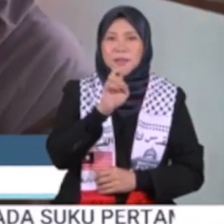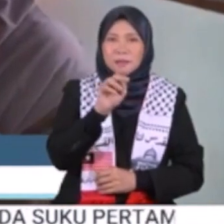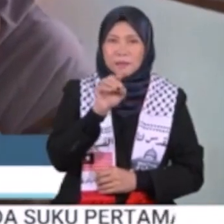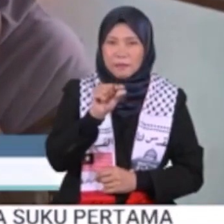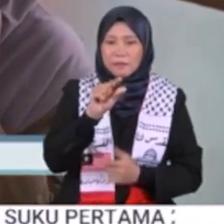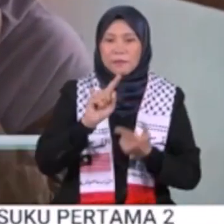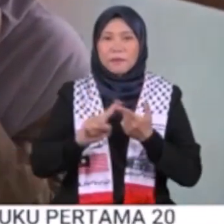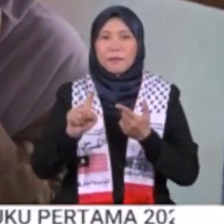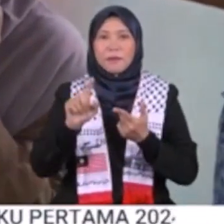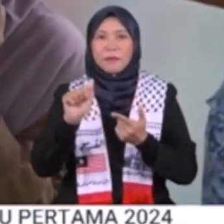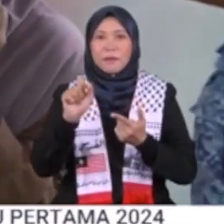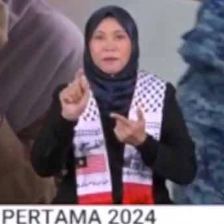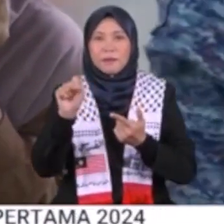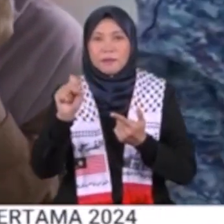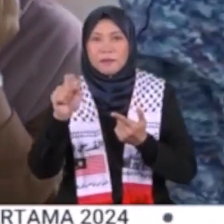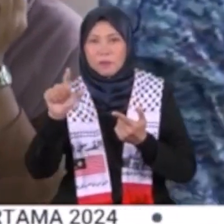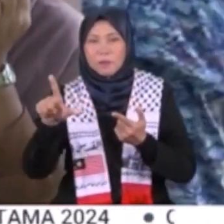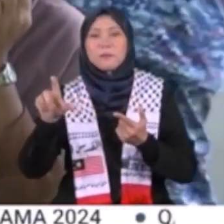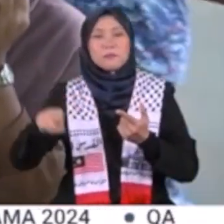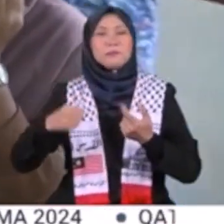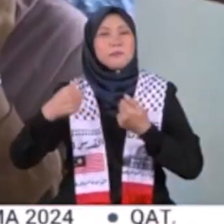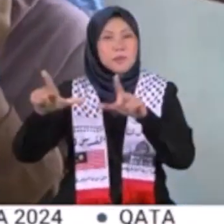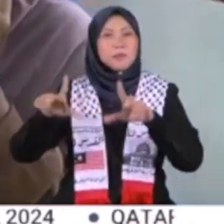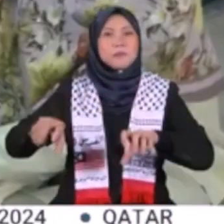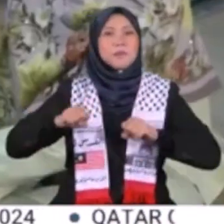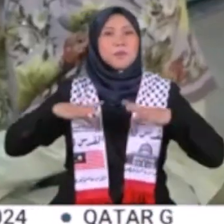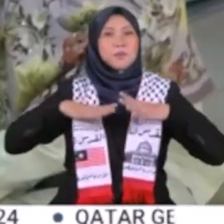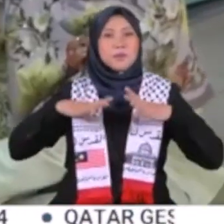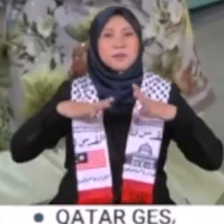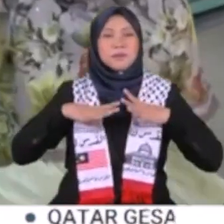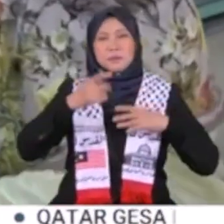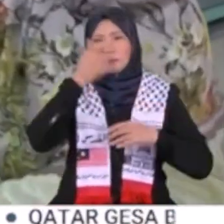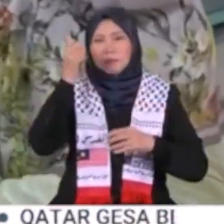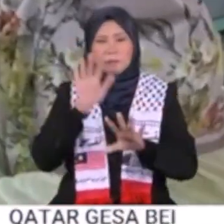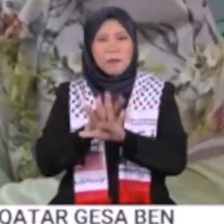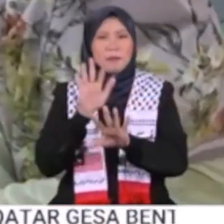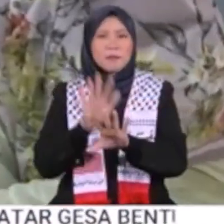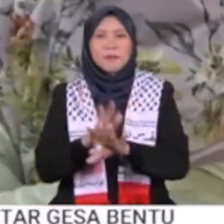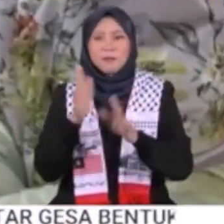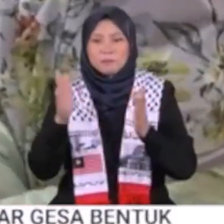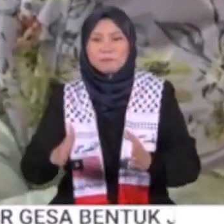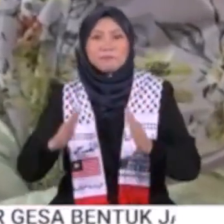dibenarkan mengambil cuti bencana kerana menerima bilangan mangsa banjir yang ramai.